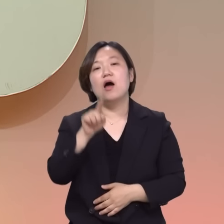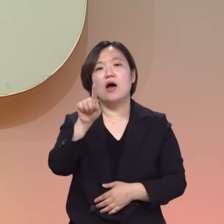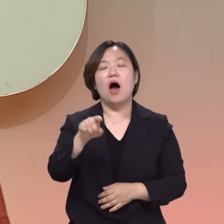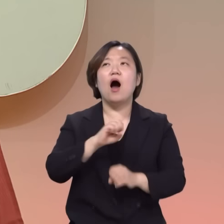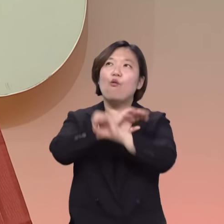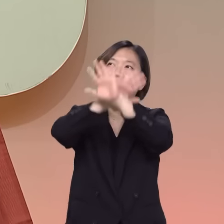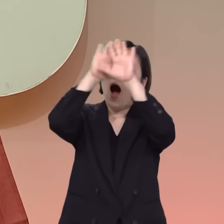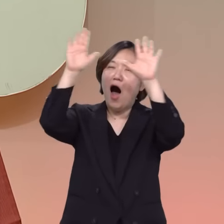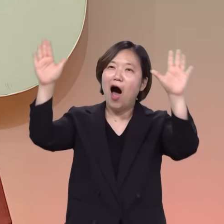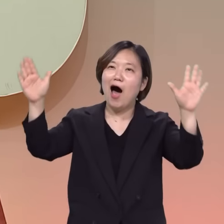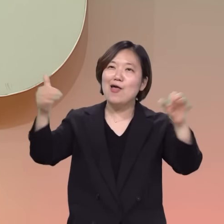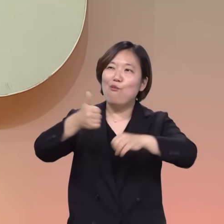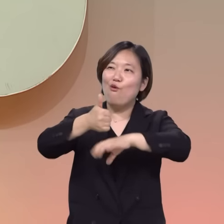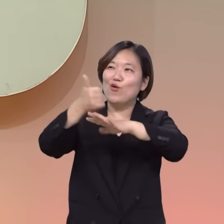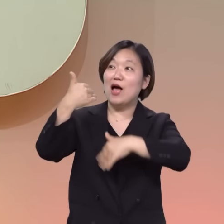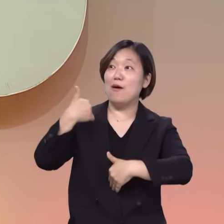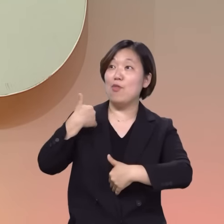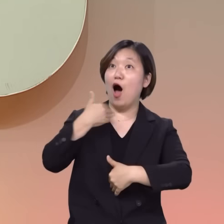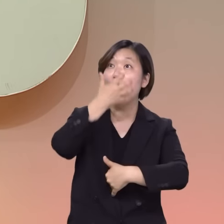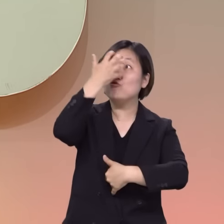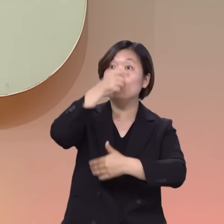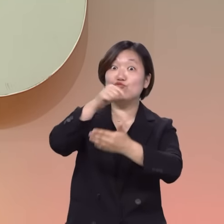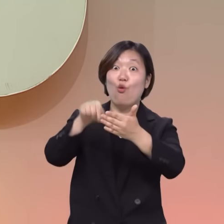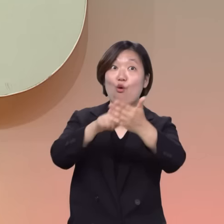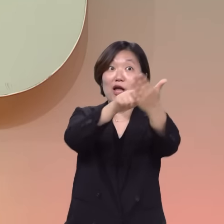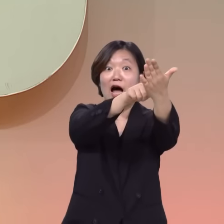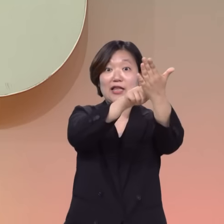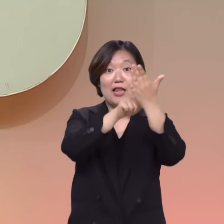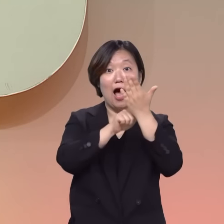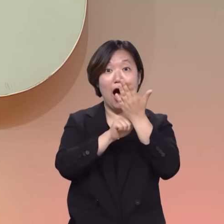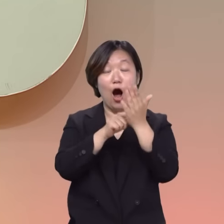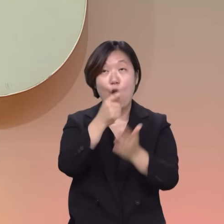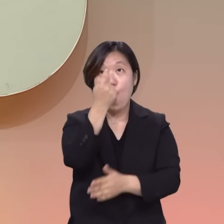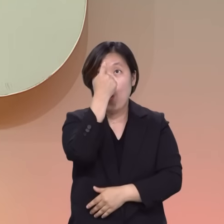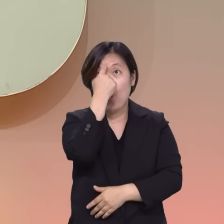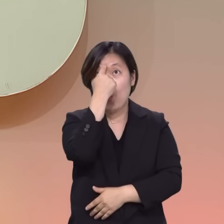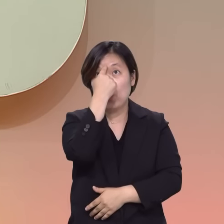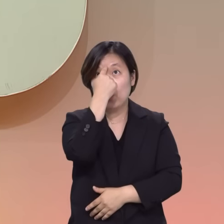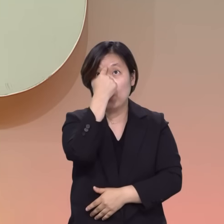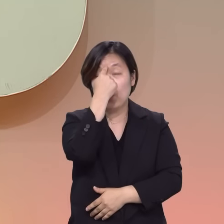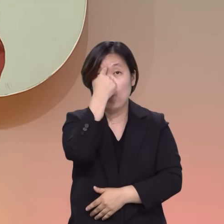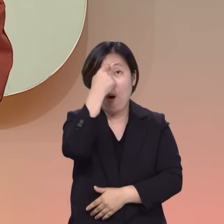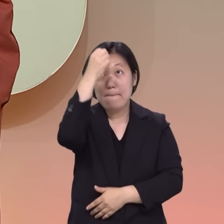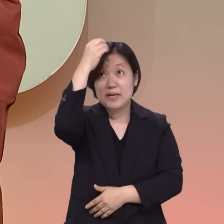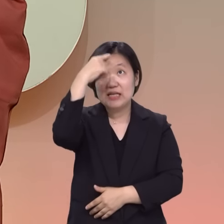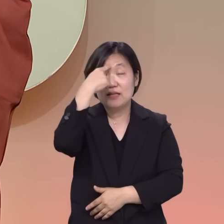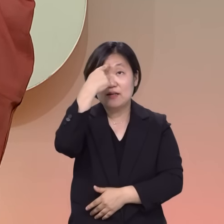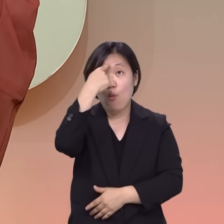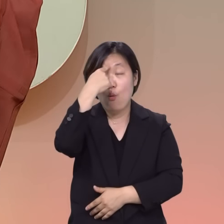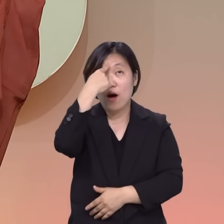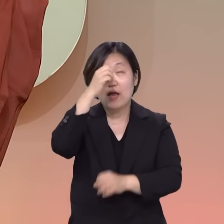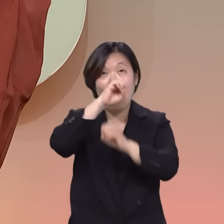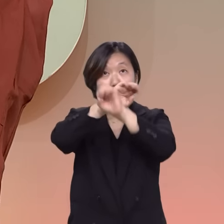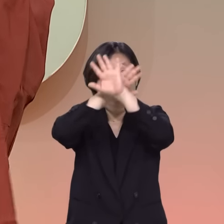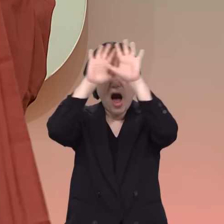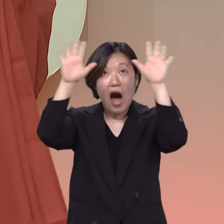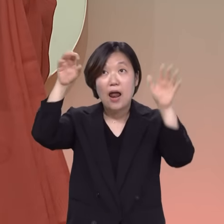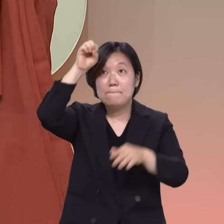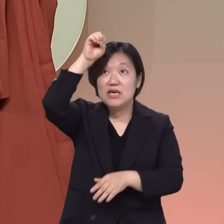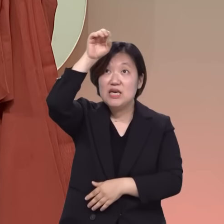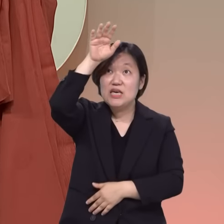환하게 나타나셔서요 눈썹 사이에 한가운데 백호에서 환한